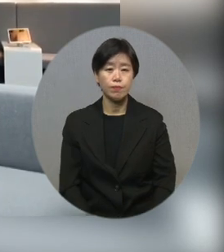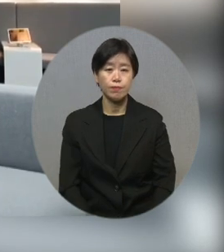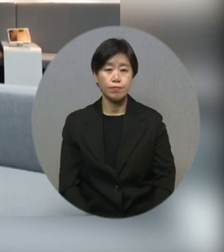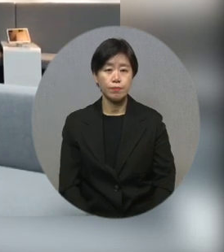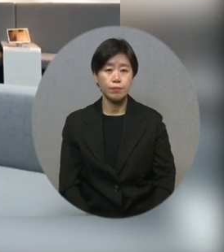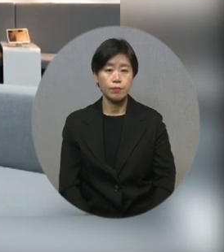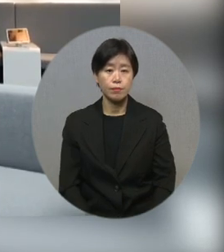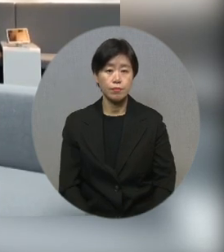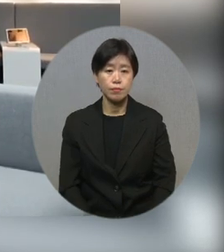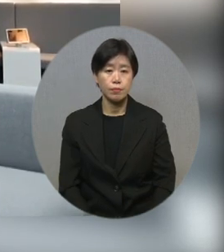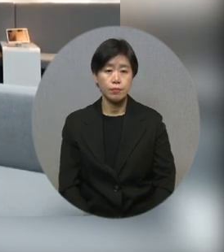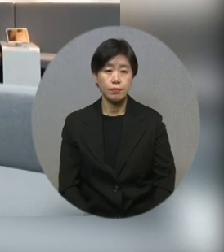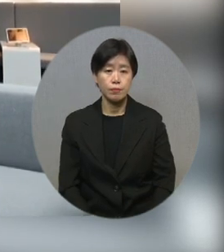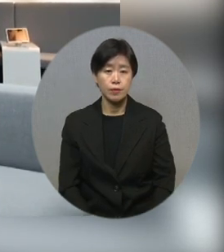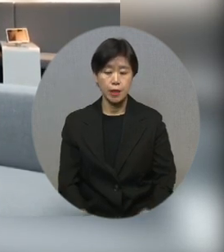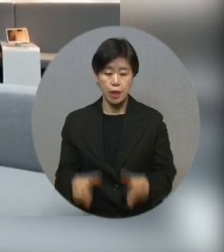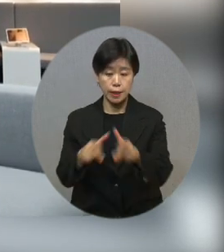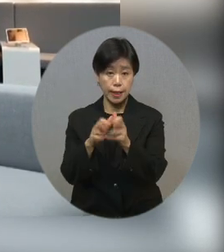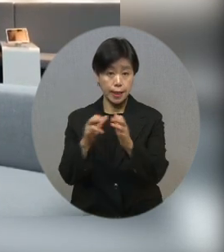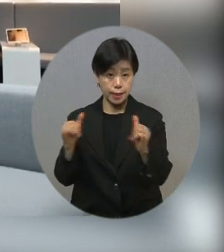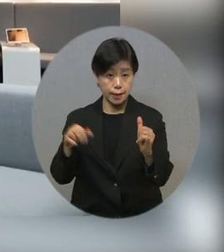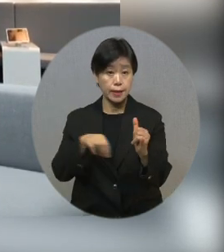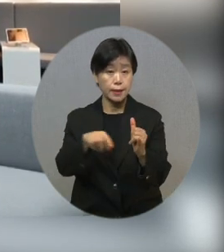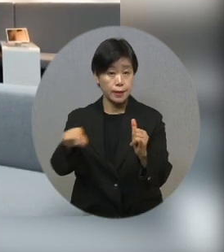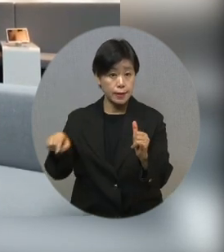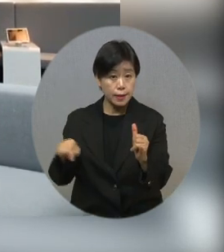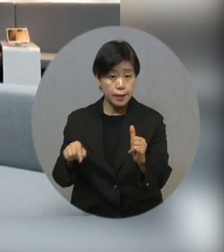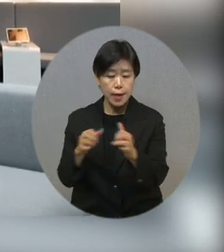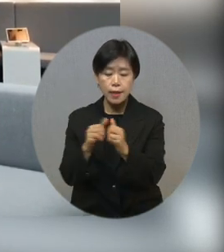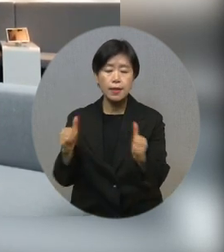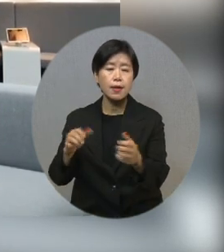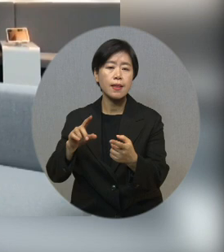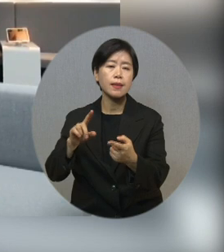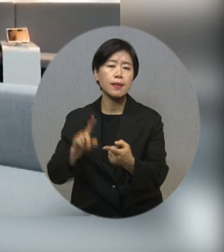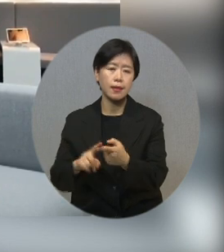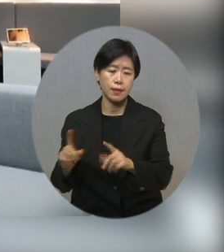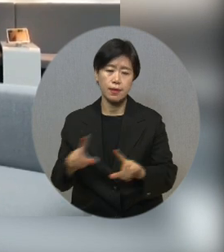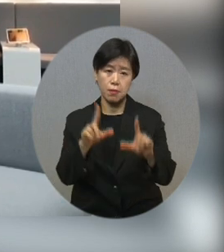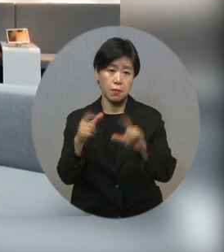사람들은 바랍니다. 장애인이 인간답게 살기를